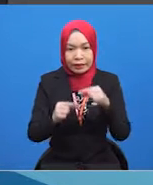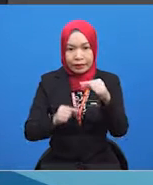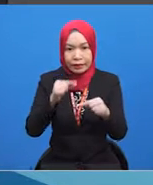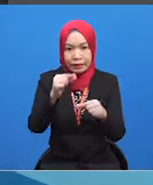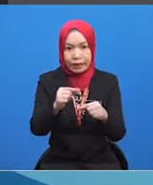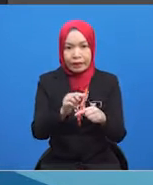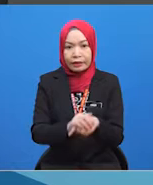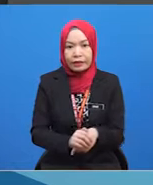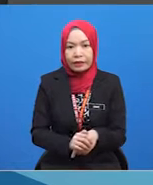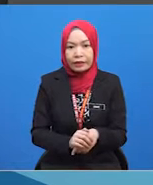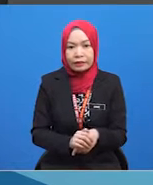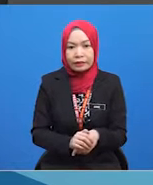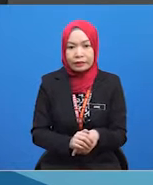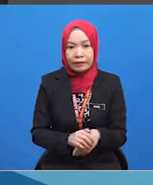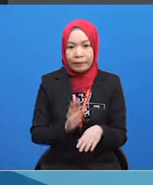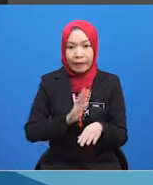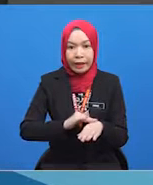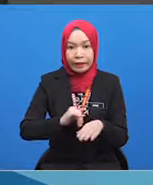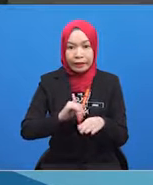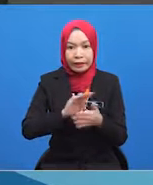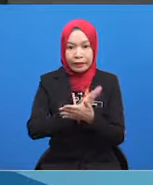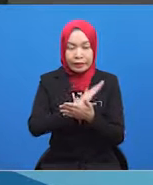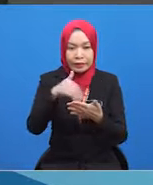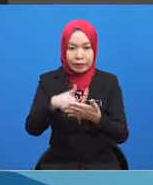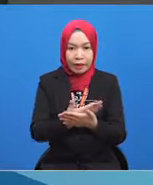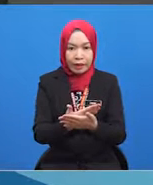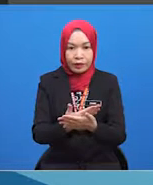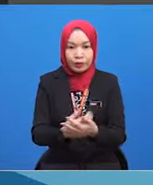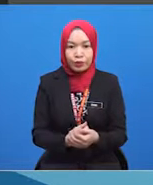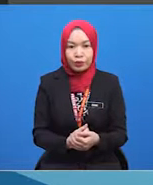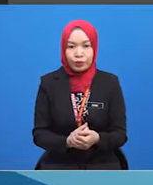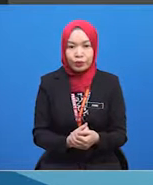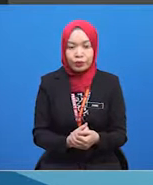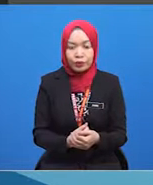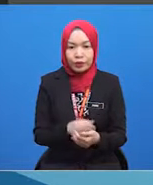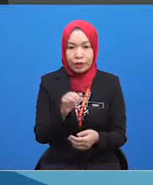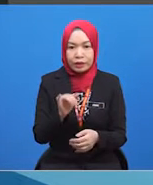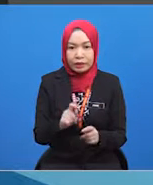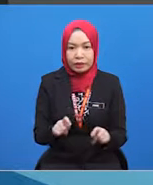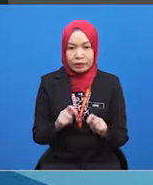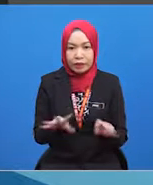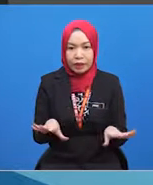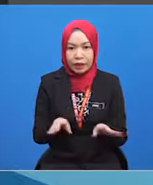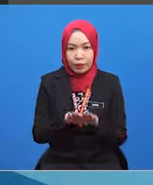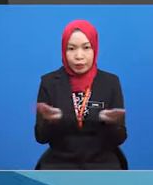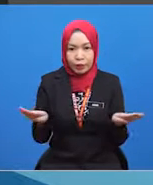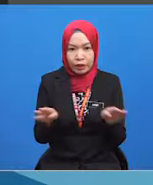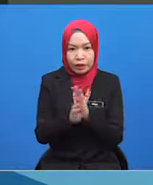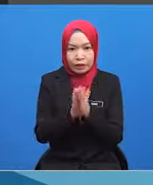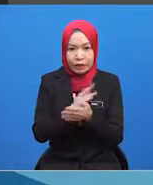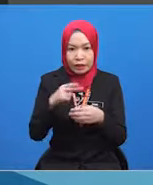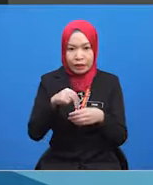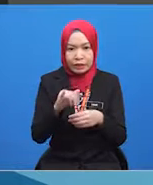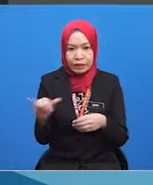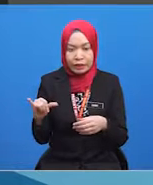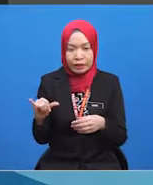Tool ke paparan baru bersaiz A4 yang telah dibuka. Maka, hasilnya